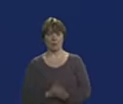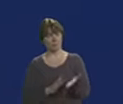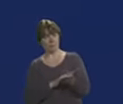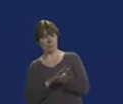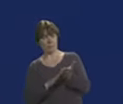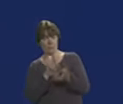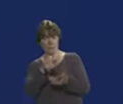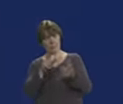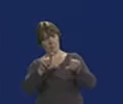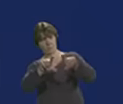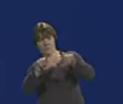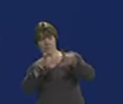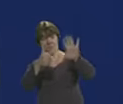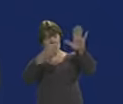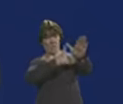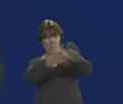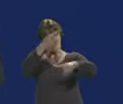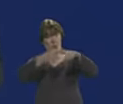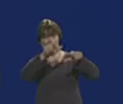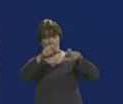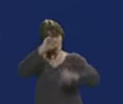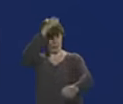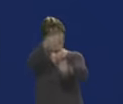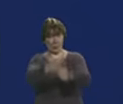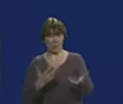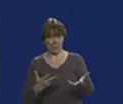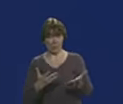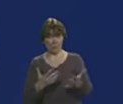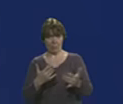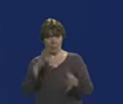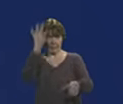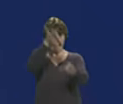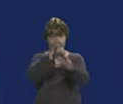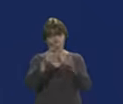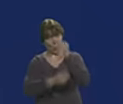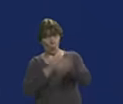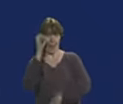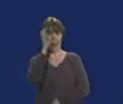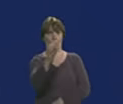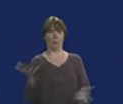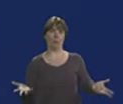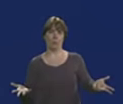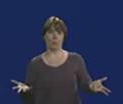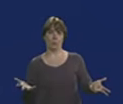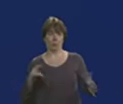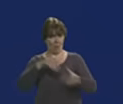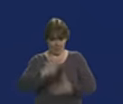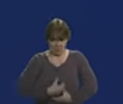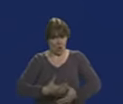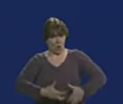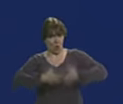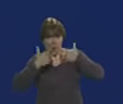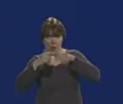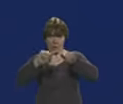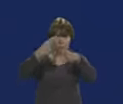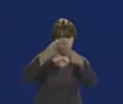Doit-on punir 6,5 millions de Français parce qu'ils ont émis ce vote, ou doit-on entendre leur colère, leur souffrance, leur